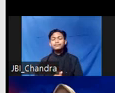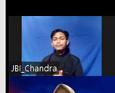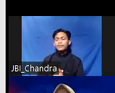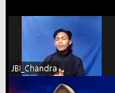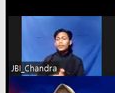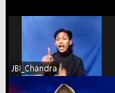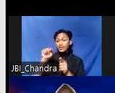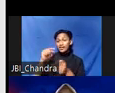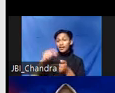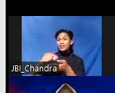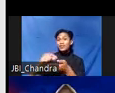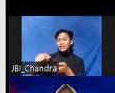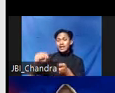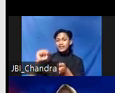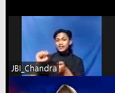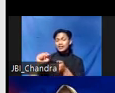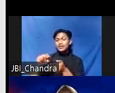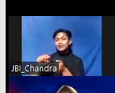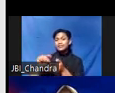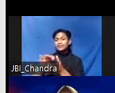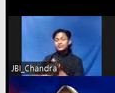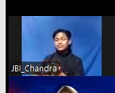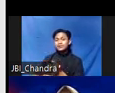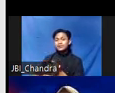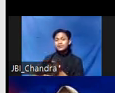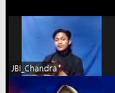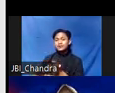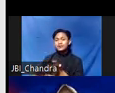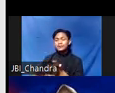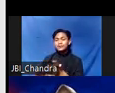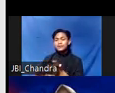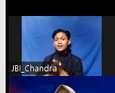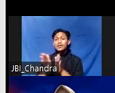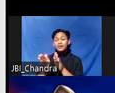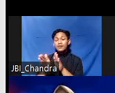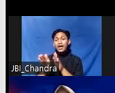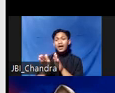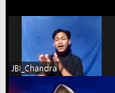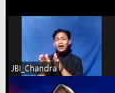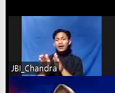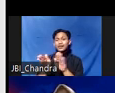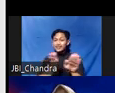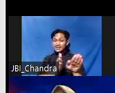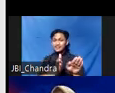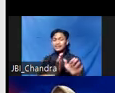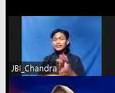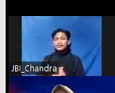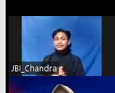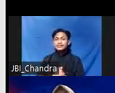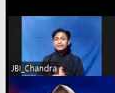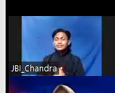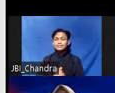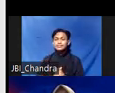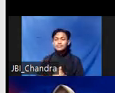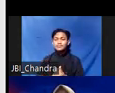sebelah kanan cuman untuk Tabnya itu memang dari kiri maksudnya dari kiri yang masuk ke kanannya yang masuk ke dalam